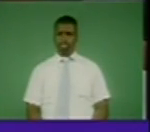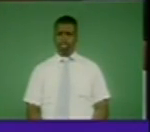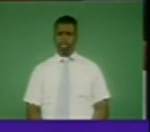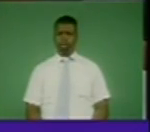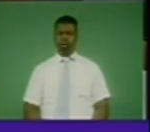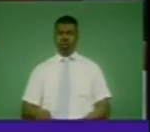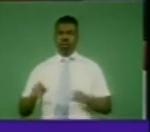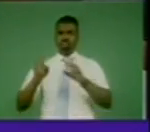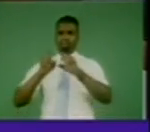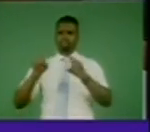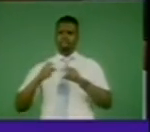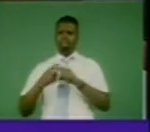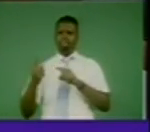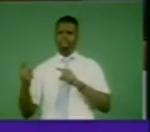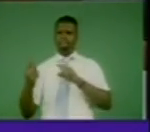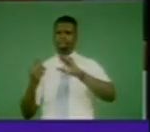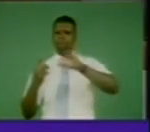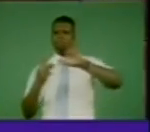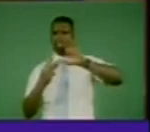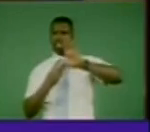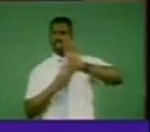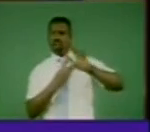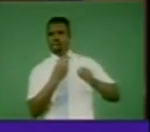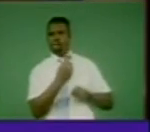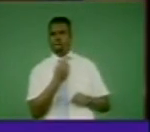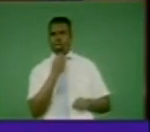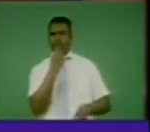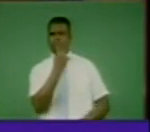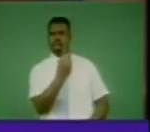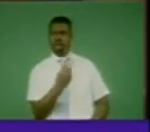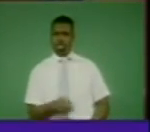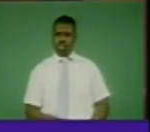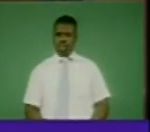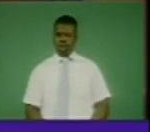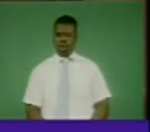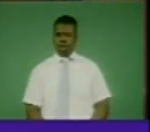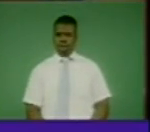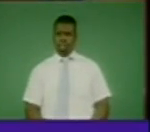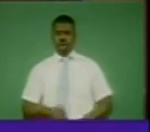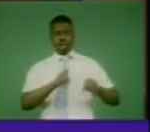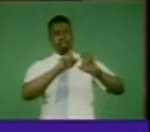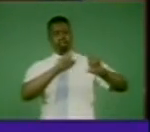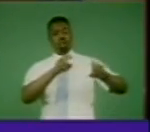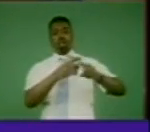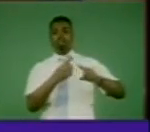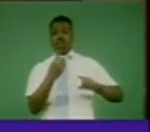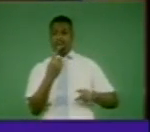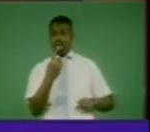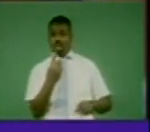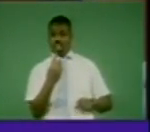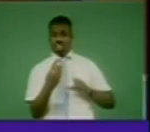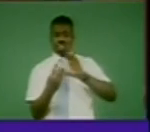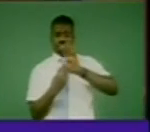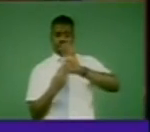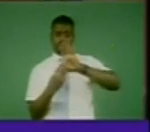ibara ya 181 na 182, 183 kura 2, ibara 188, 189